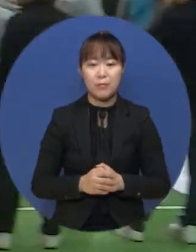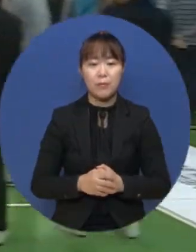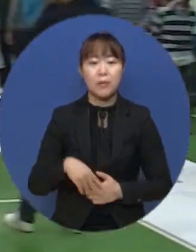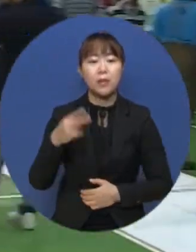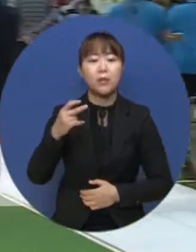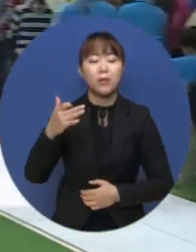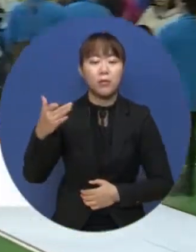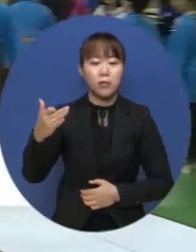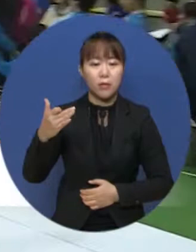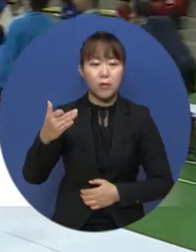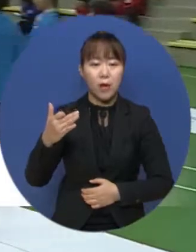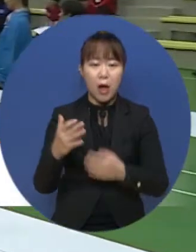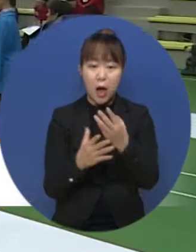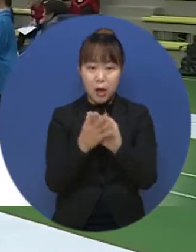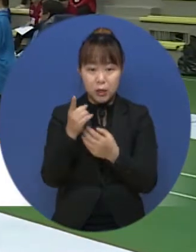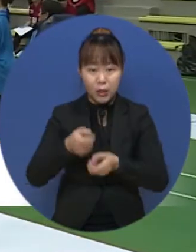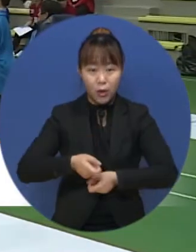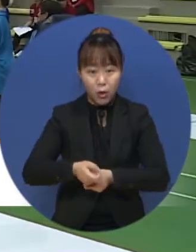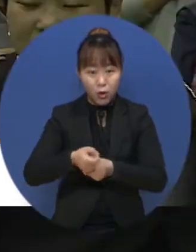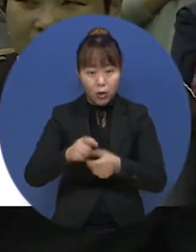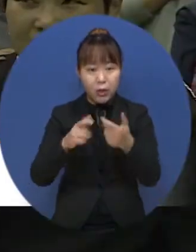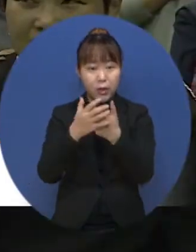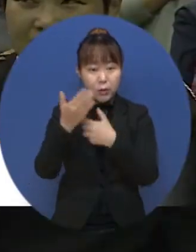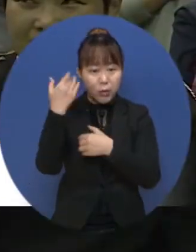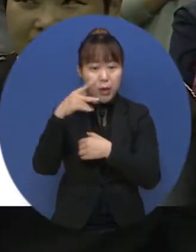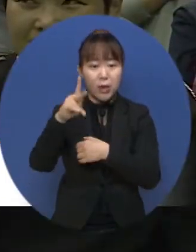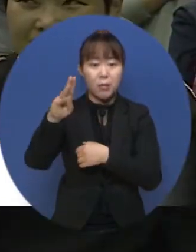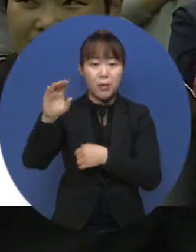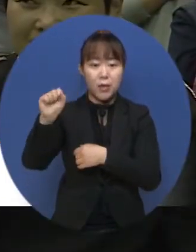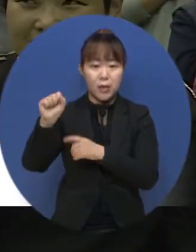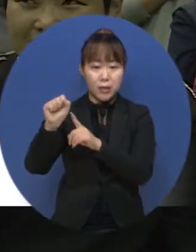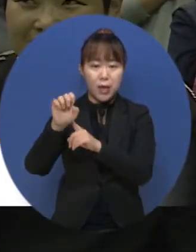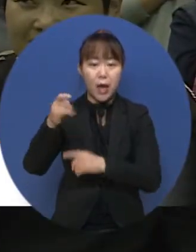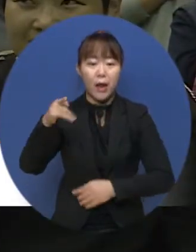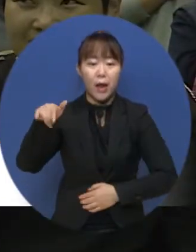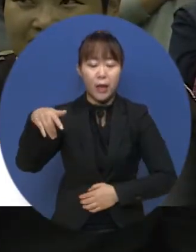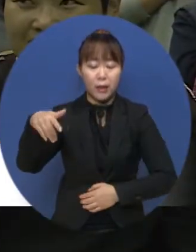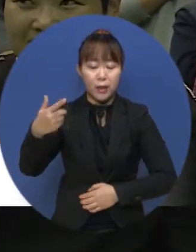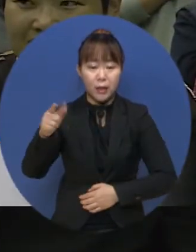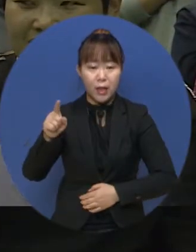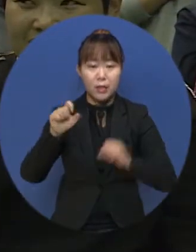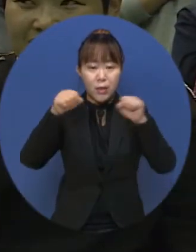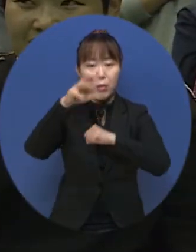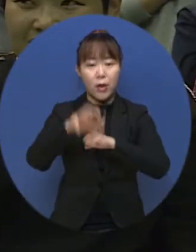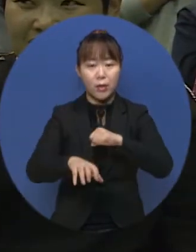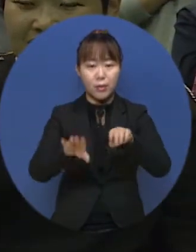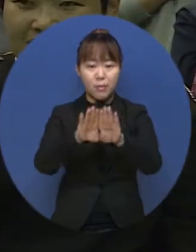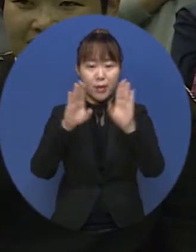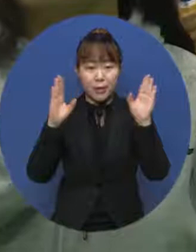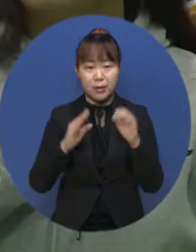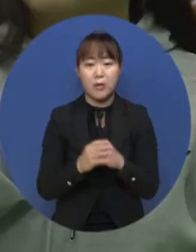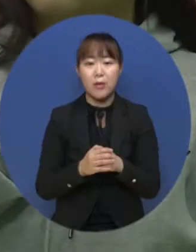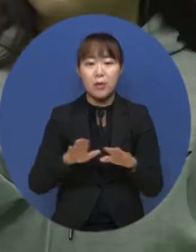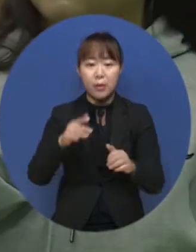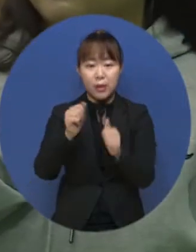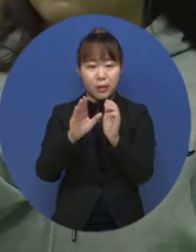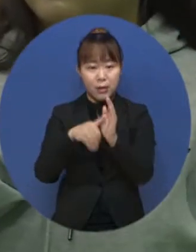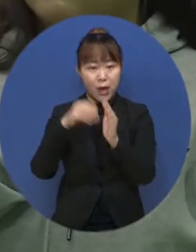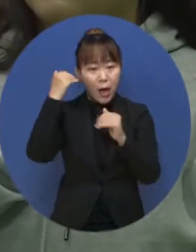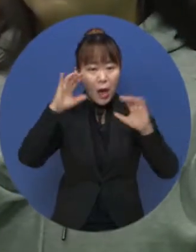2019 하나 되는 컬링 대회가 지난 5일 KBS 아레나 체육관에서 열렸습니다. 이번